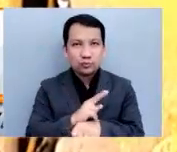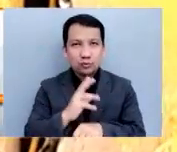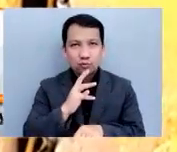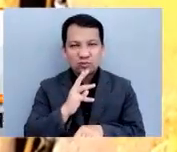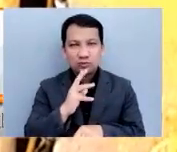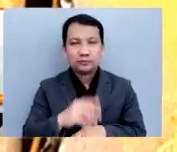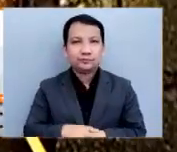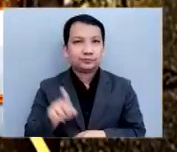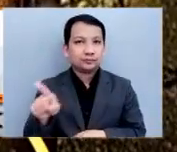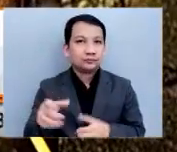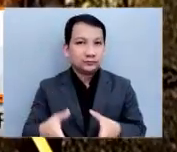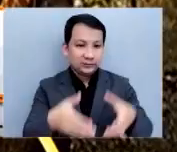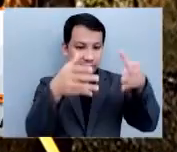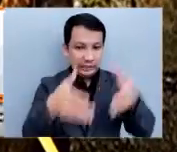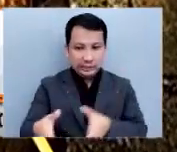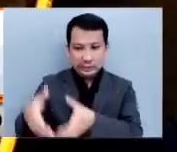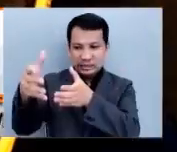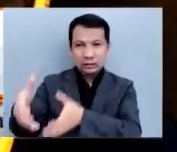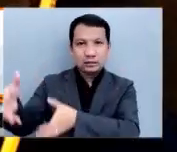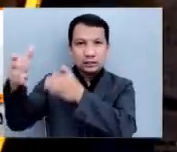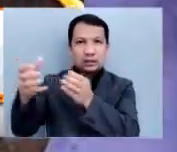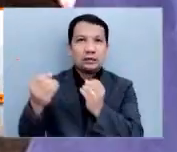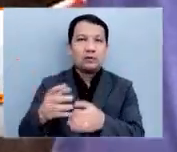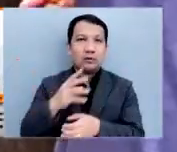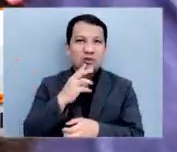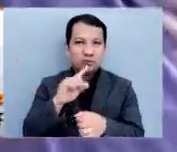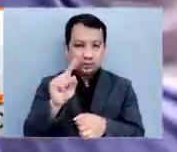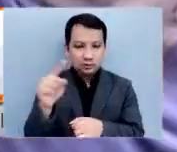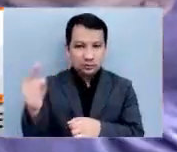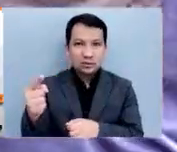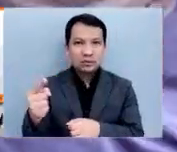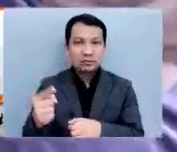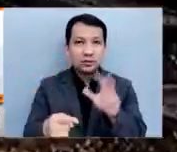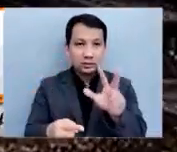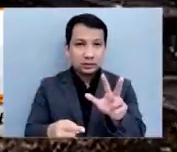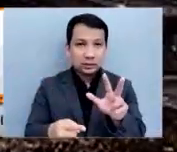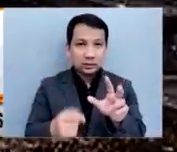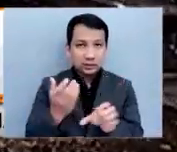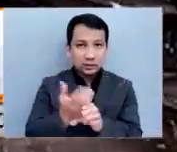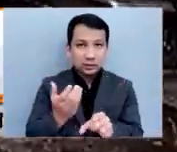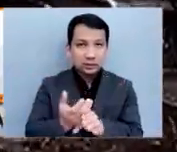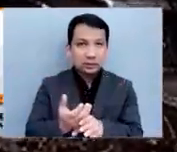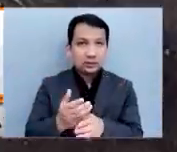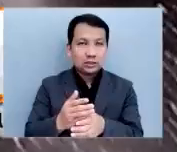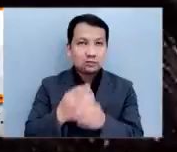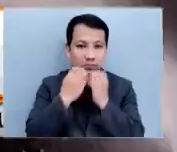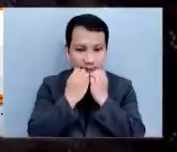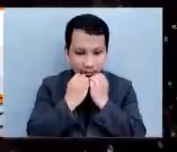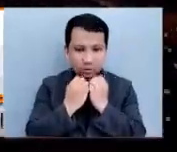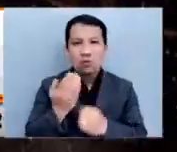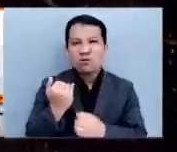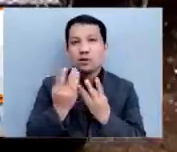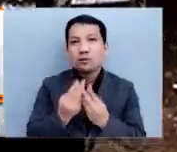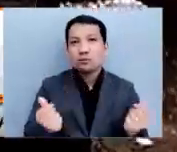ito, naka-standby na rin ang mga nagtatangkarang drum. Kada isa, kayang maglinis ng 3 sasakyan. Pilit nila itong pagkakasyahin kasi pag nawalan